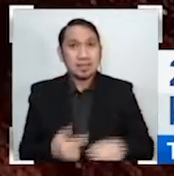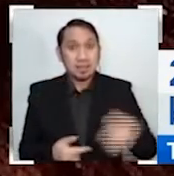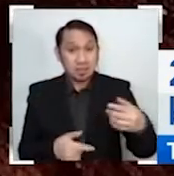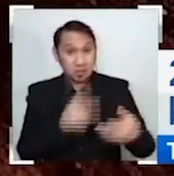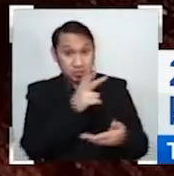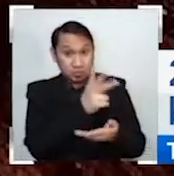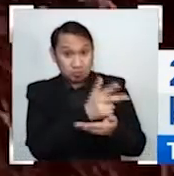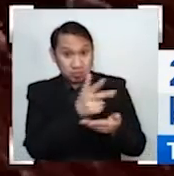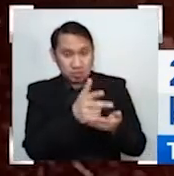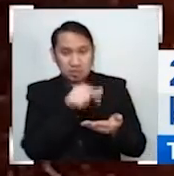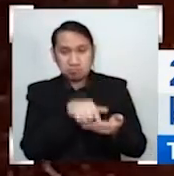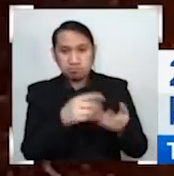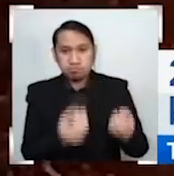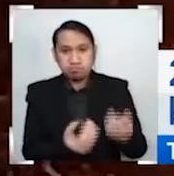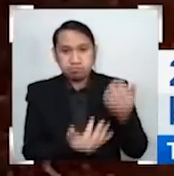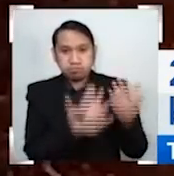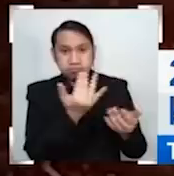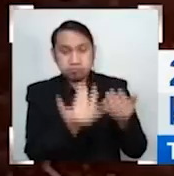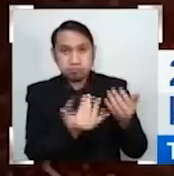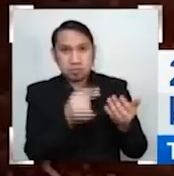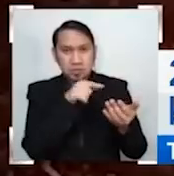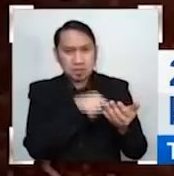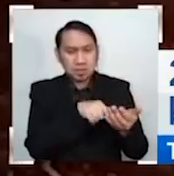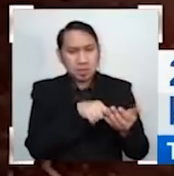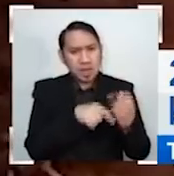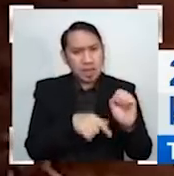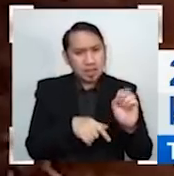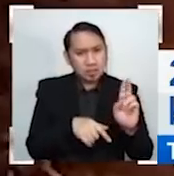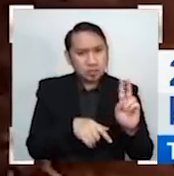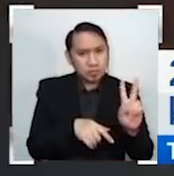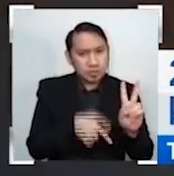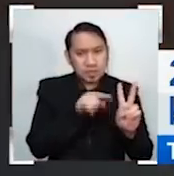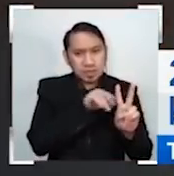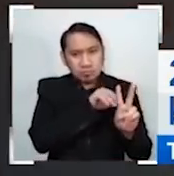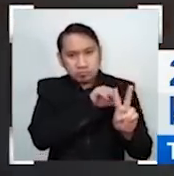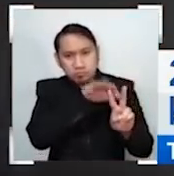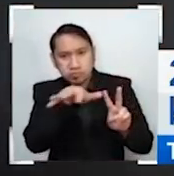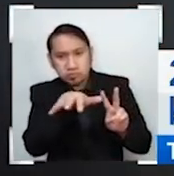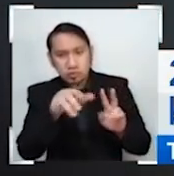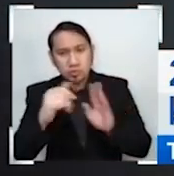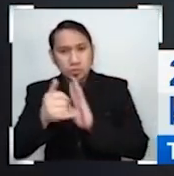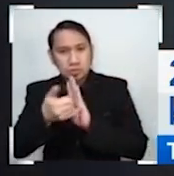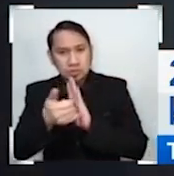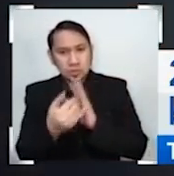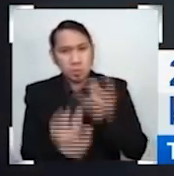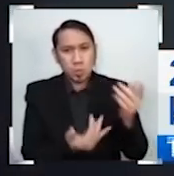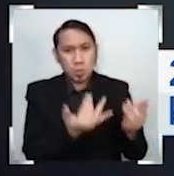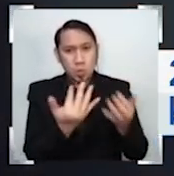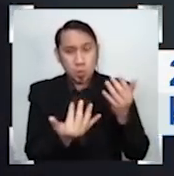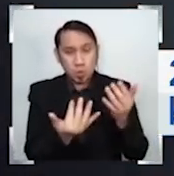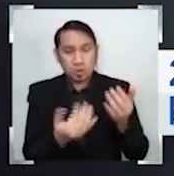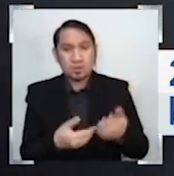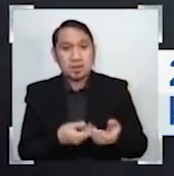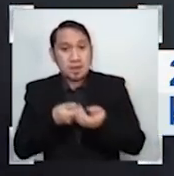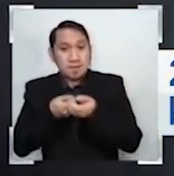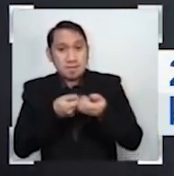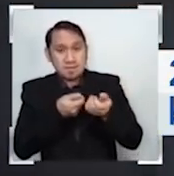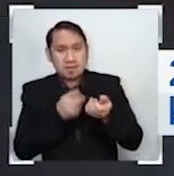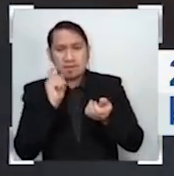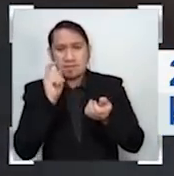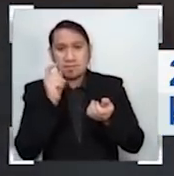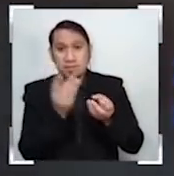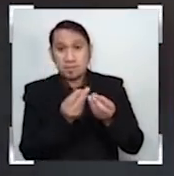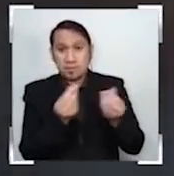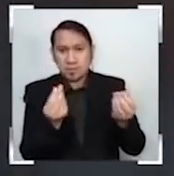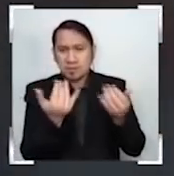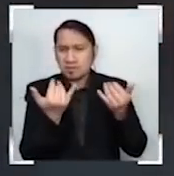nasunog. Unang umapoy ang isang nakaparadang SUV at nadamay ang katabing jeepney. Agad na apula ng mga bombero ang apoy at iniimbestigahan